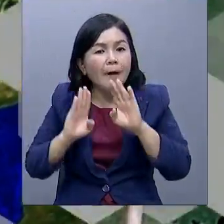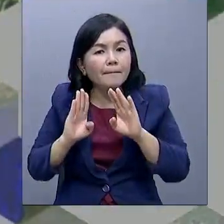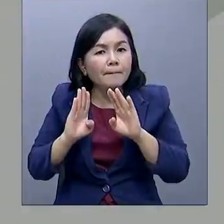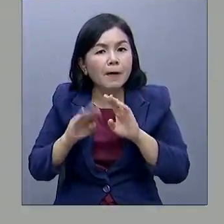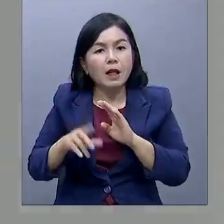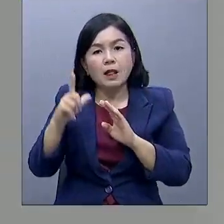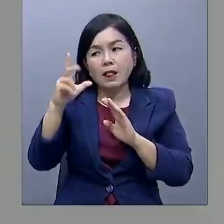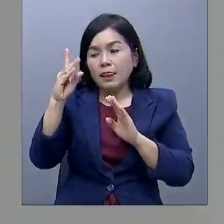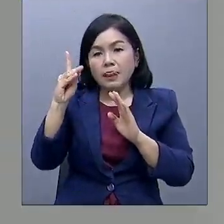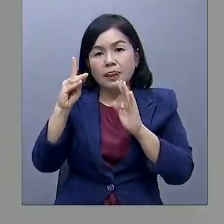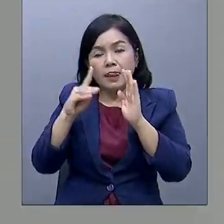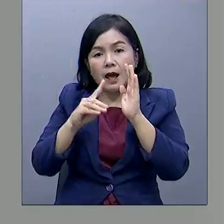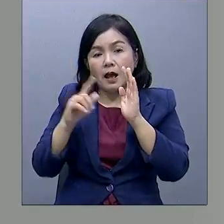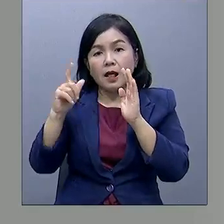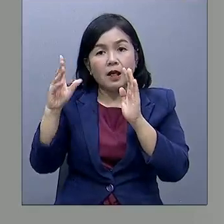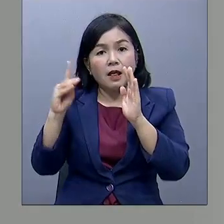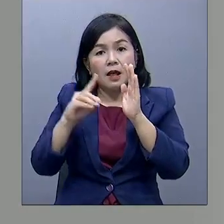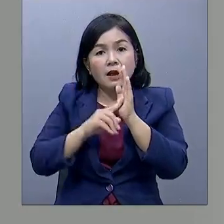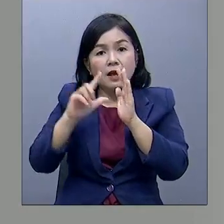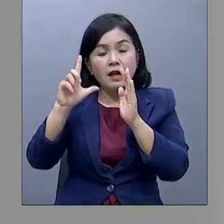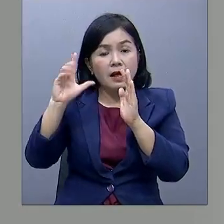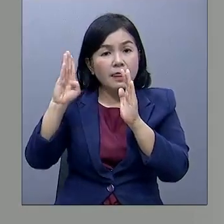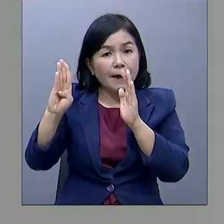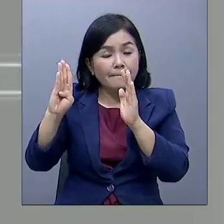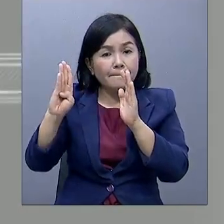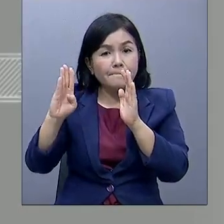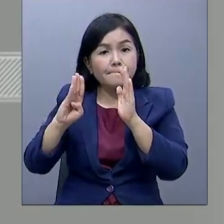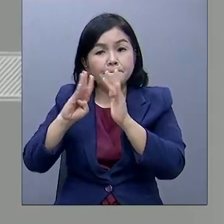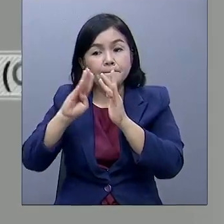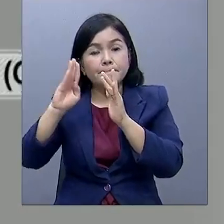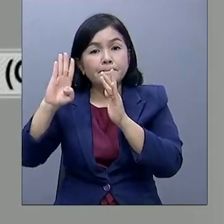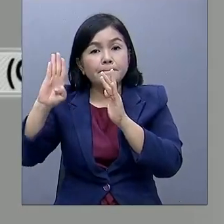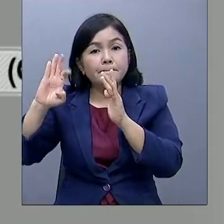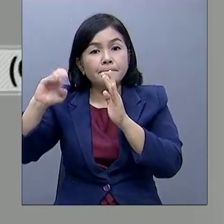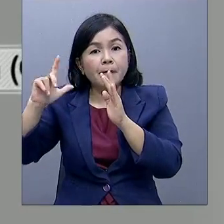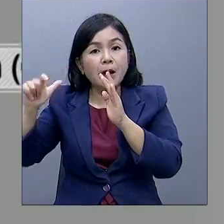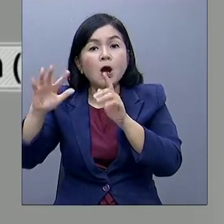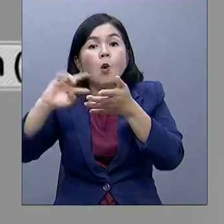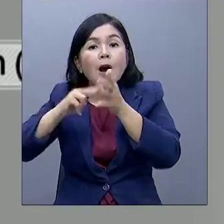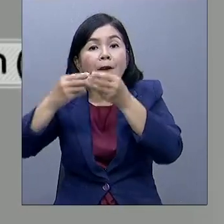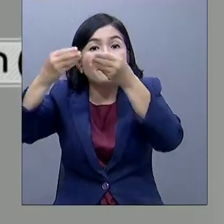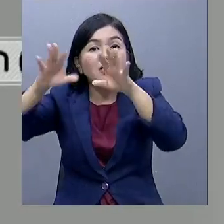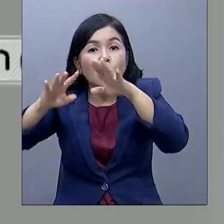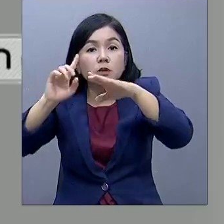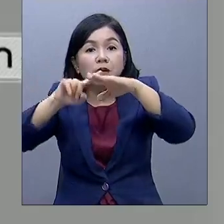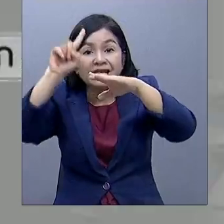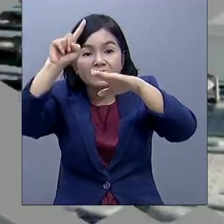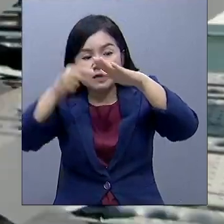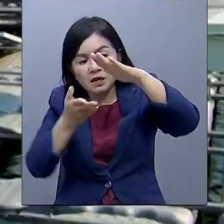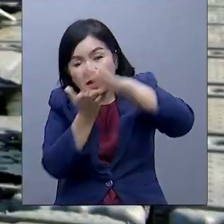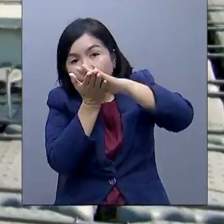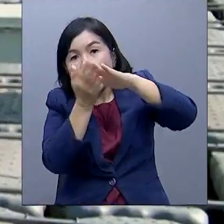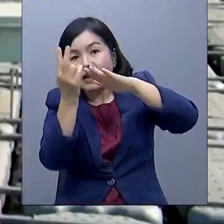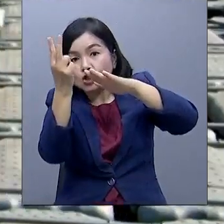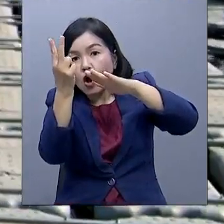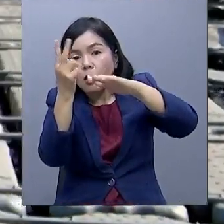บิลกลาสคำว่าดับเบิลกลาสนี่คือข้างล่างเนี่ยจะมีกระจกอีกชั้นหนึ่งแล้วก็มีซีลนะครับเพื่อป้องกันความ